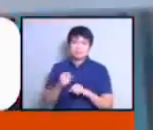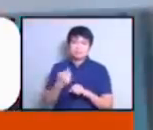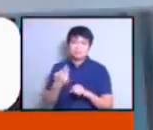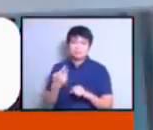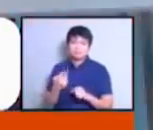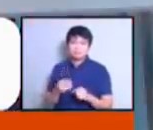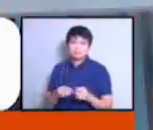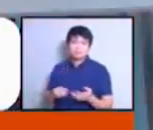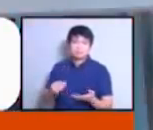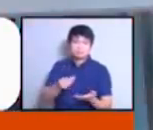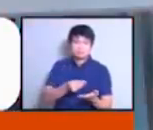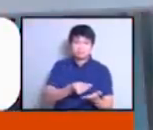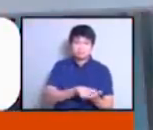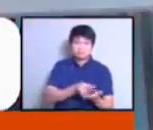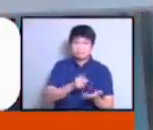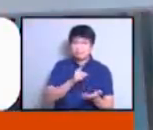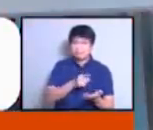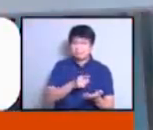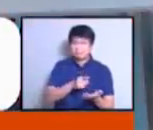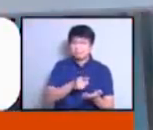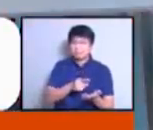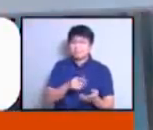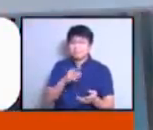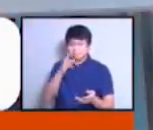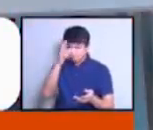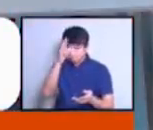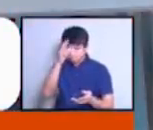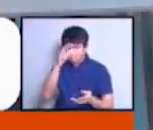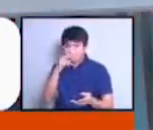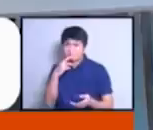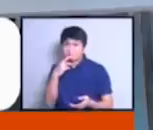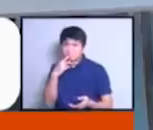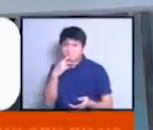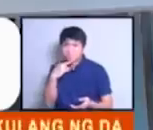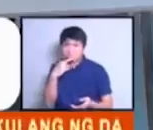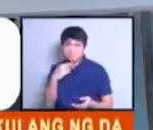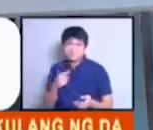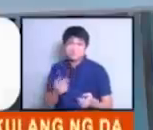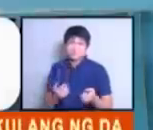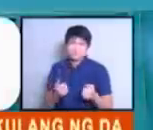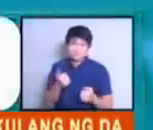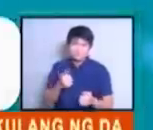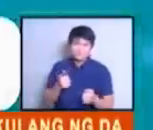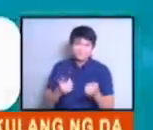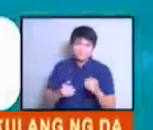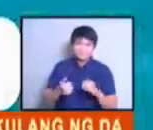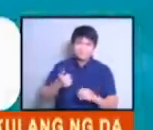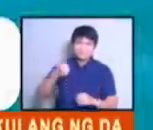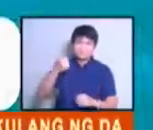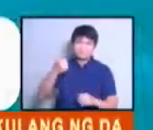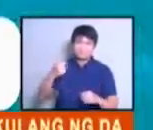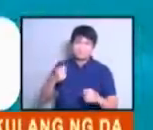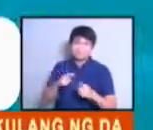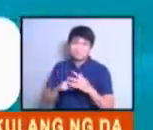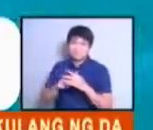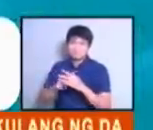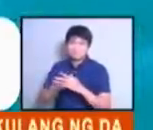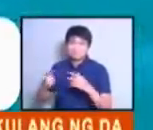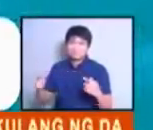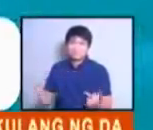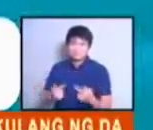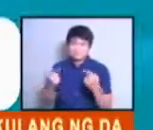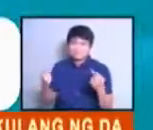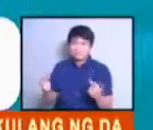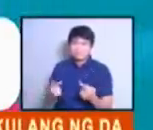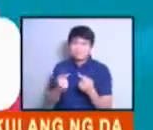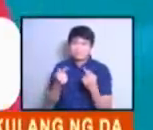pinusta sa Manok na Pula, mukhang tatama yan, nagsimulang sa